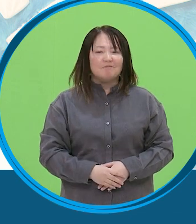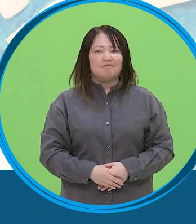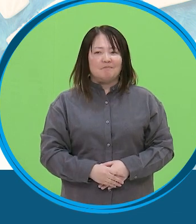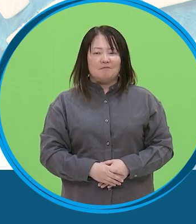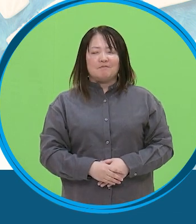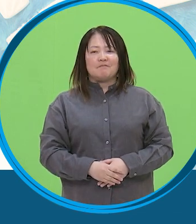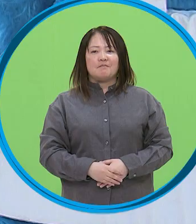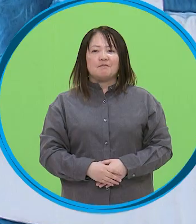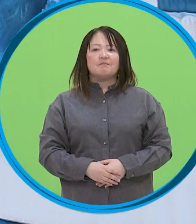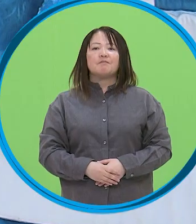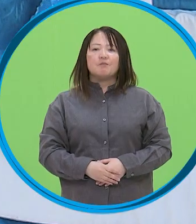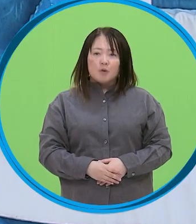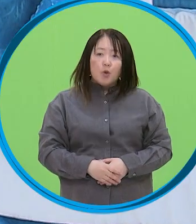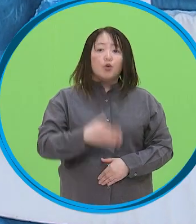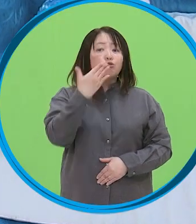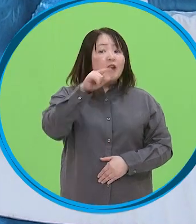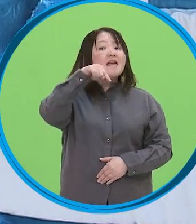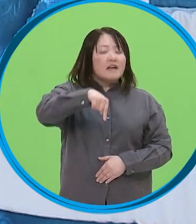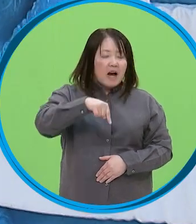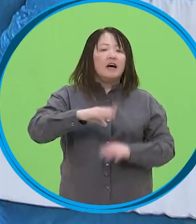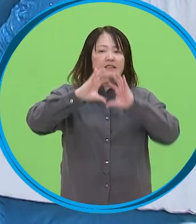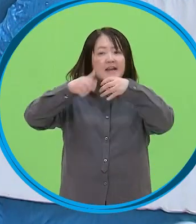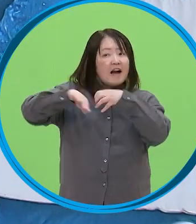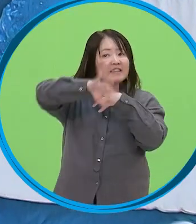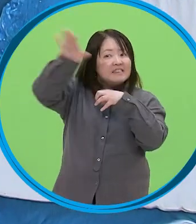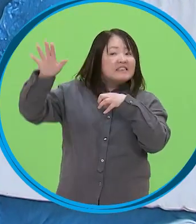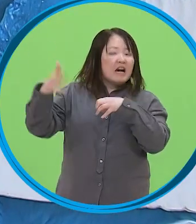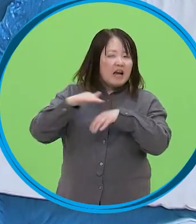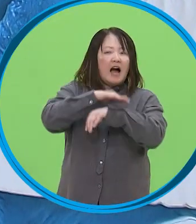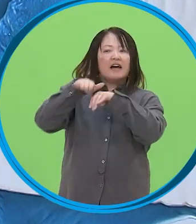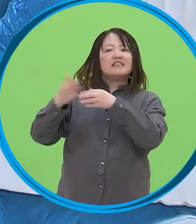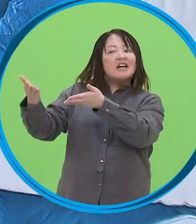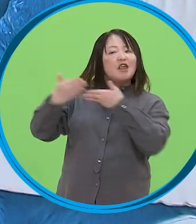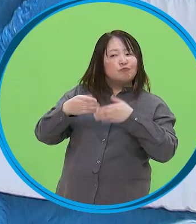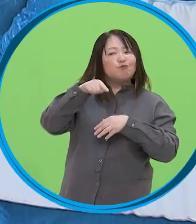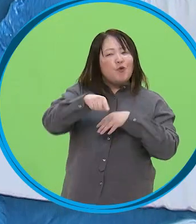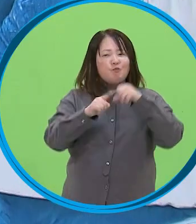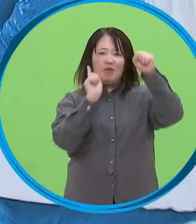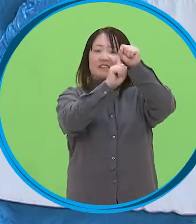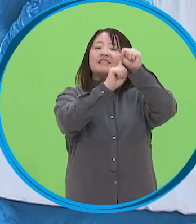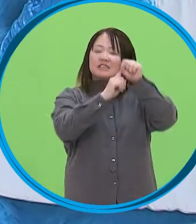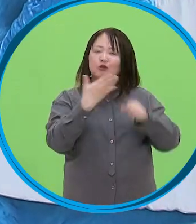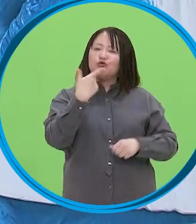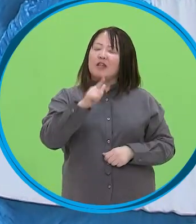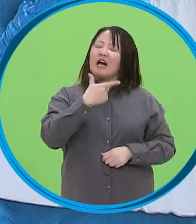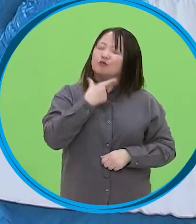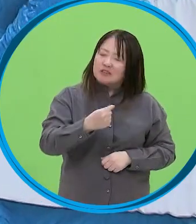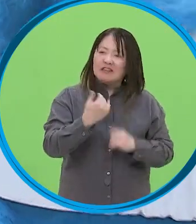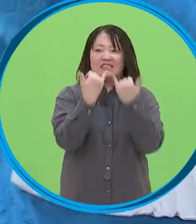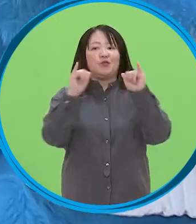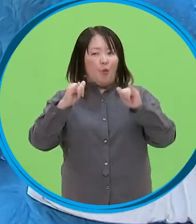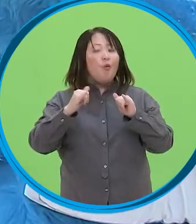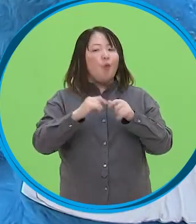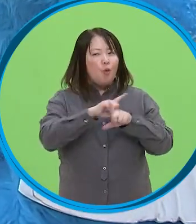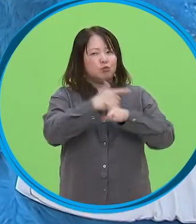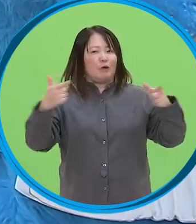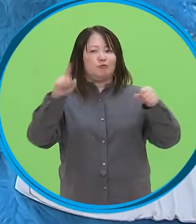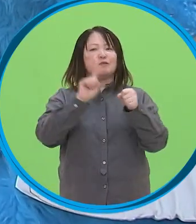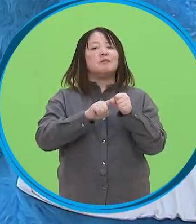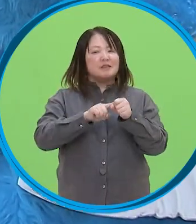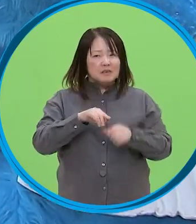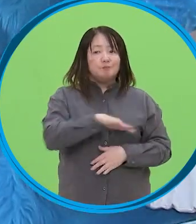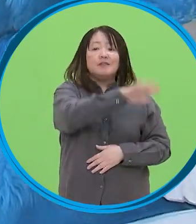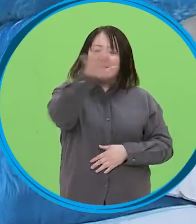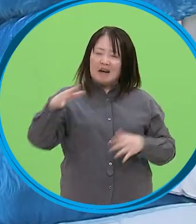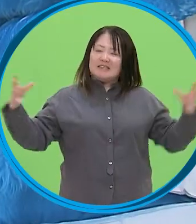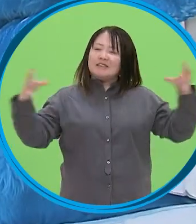。 世界中から愛される観光都市クレを目指し、クレが好きな人を増やすためには、クレ市の皆さ